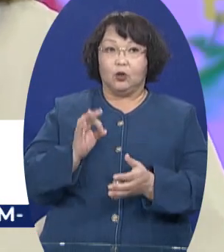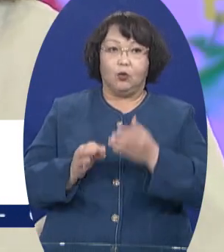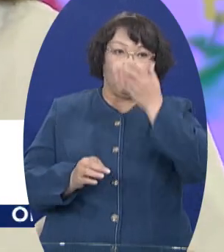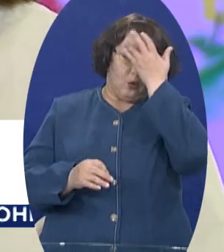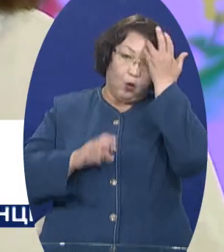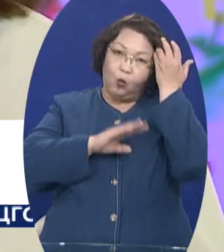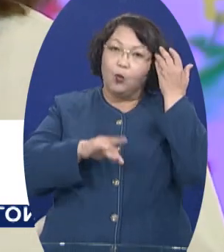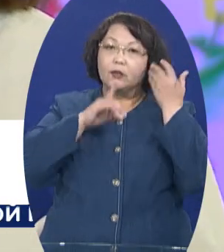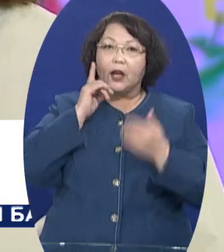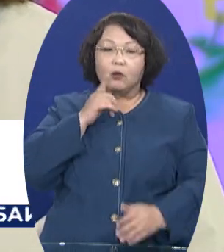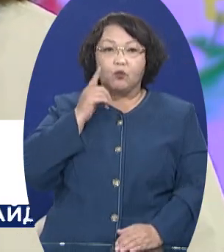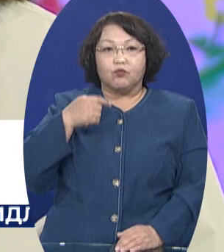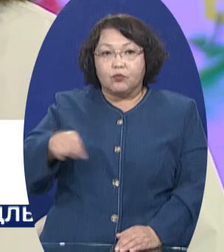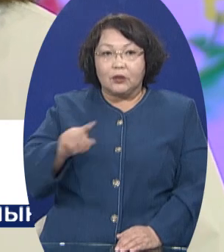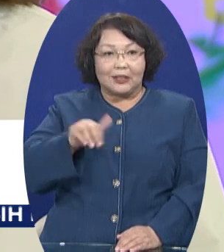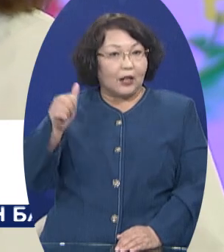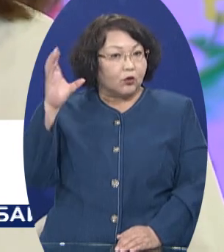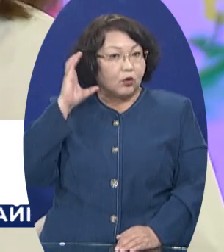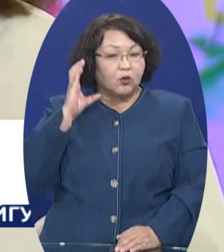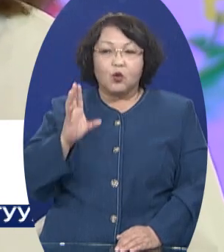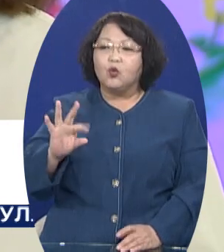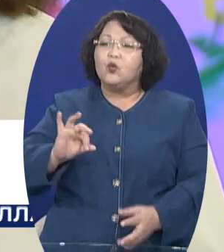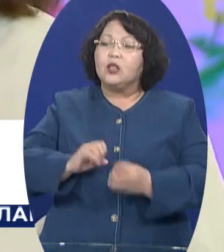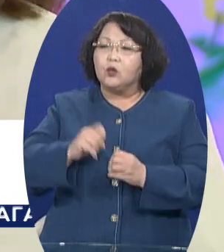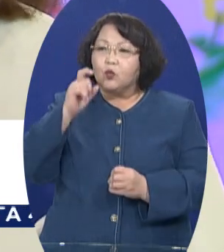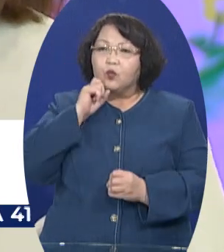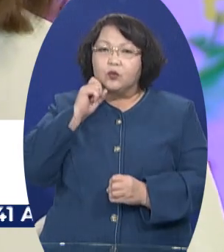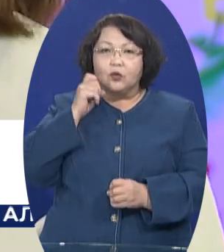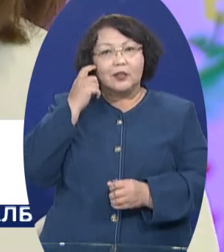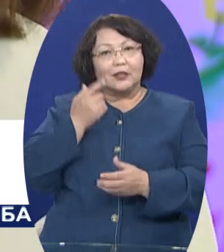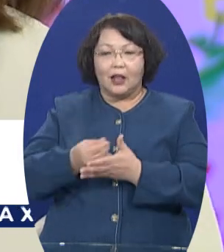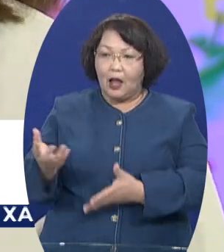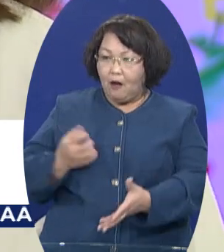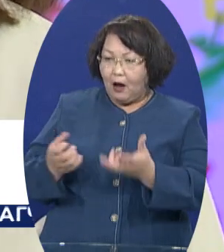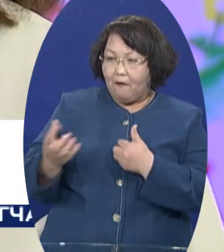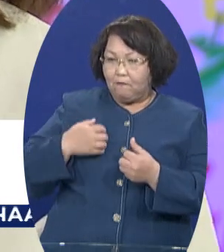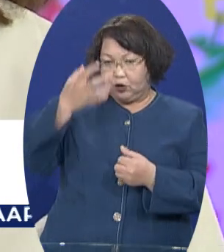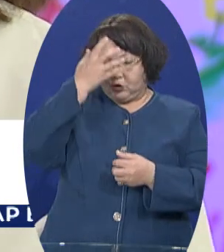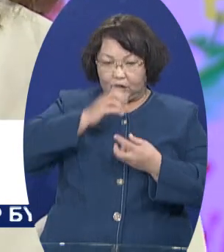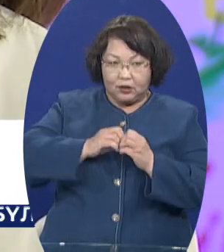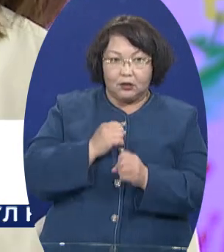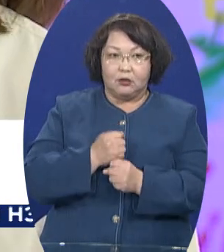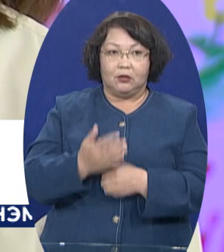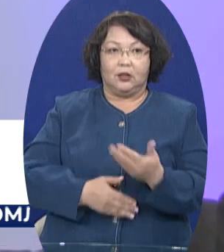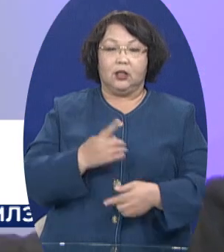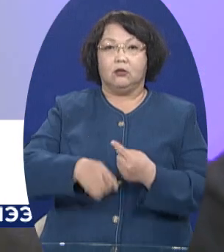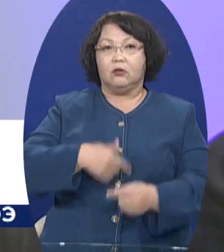Арай л хүүхд залуучдынгаа илүү сонсоод яг тэдний яг юу хиймээр байна гэдэг юм жий тэрэн дээр нь алад төглийн цаатч гэдэг юм уу ердөө нэмэлтээр ингээм үсэн хийж